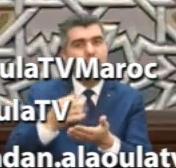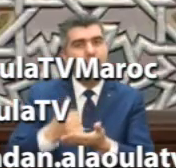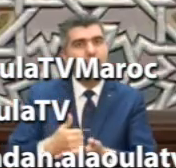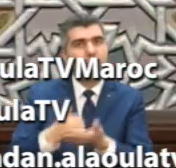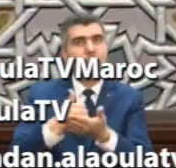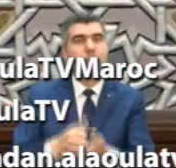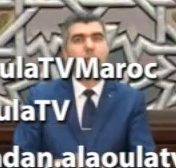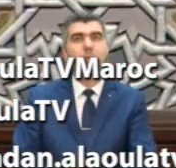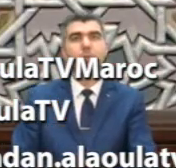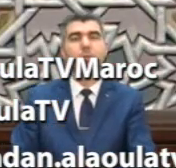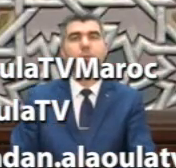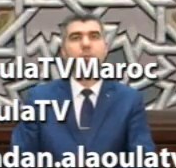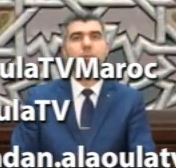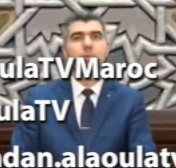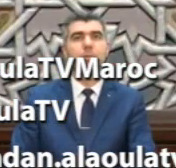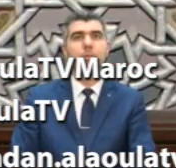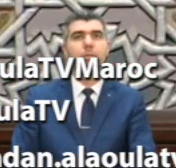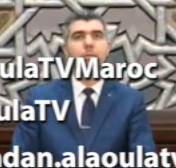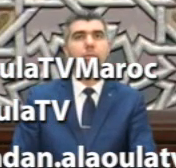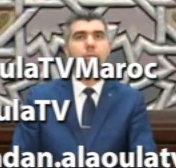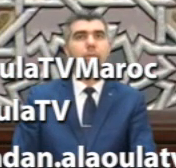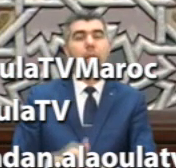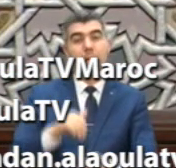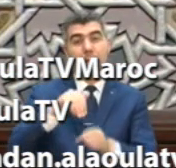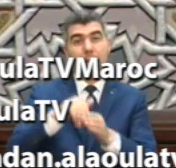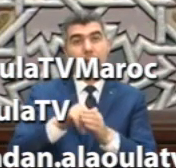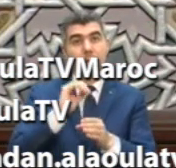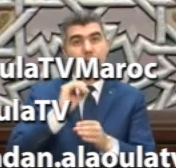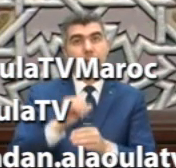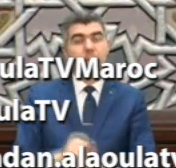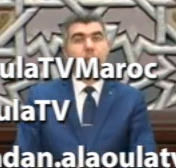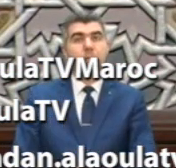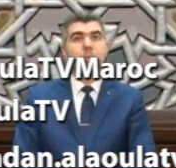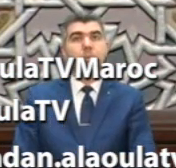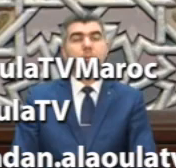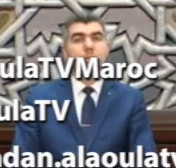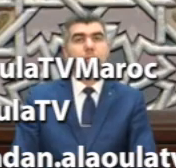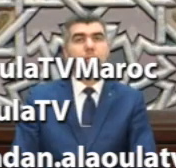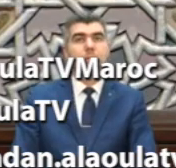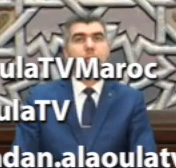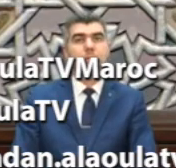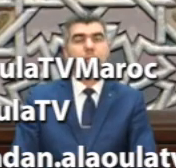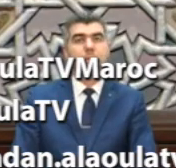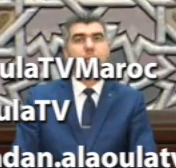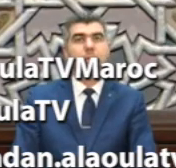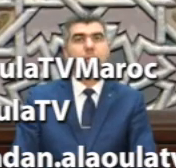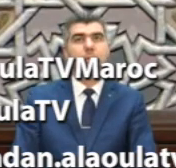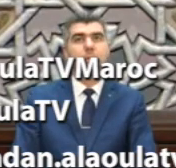الوزير. السيدة النائبة تعقيب، تفضل السيد النائب.